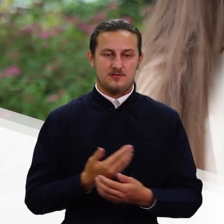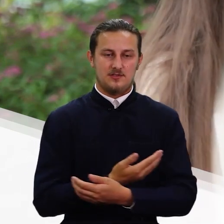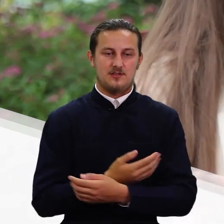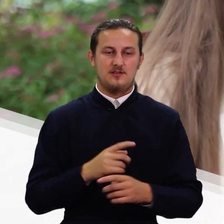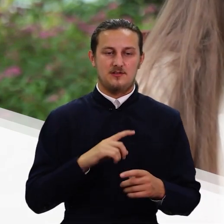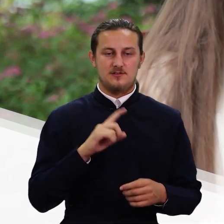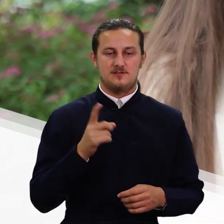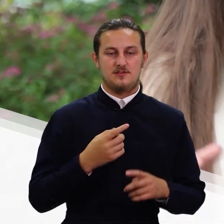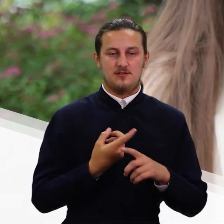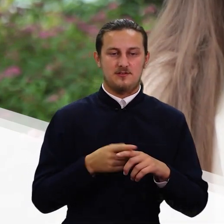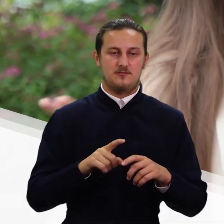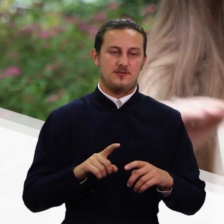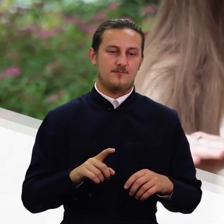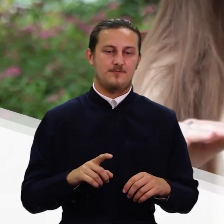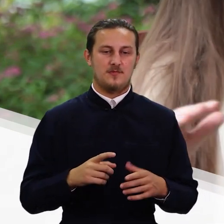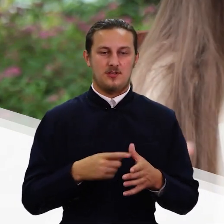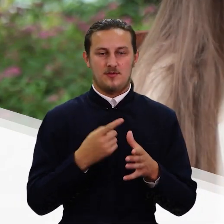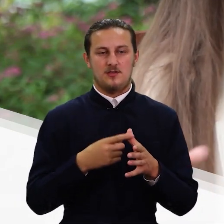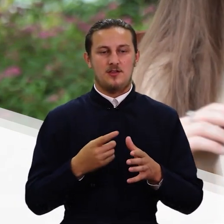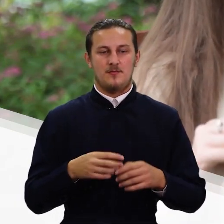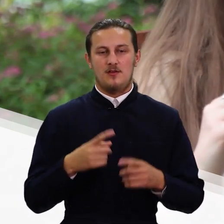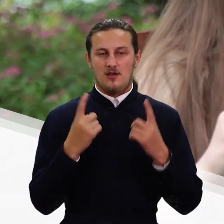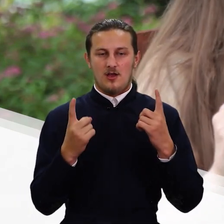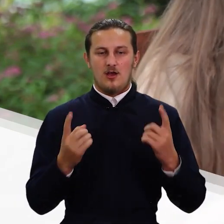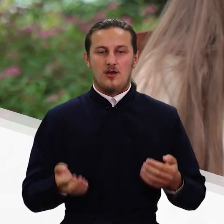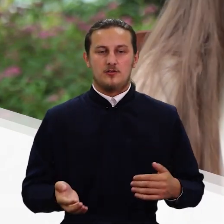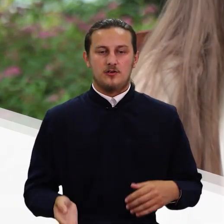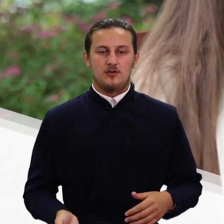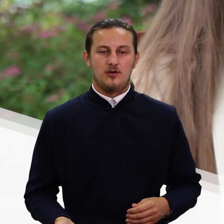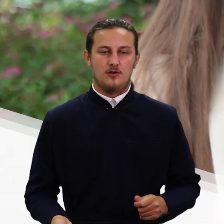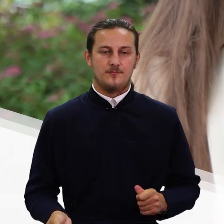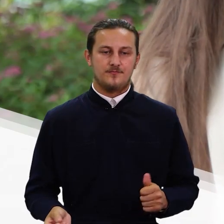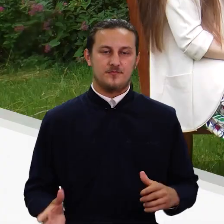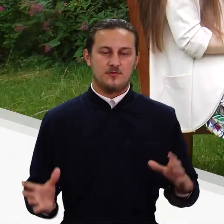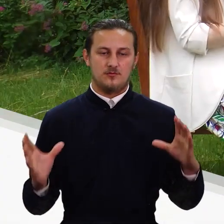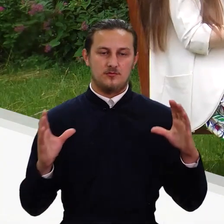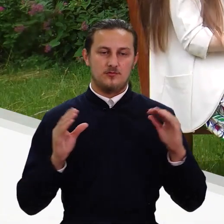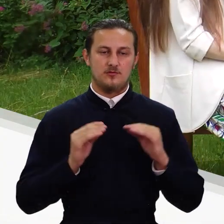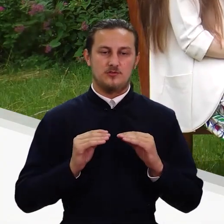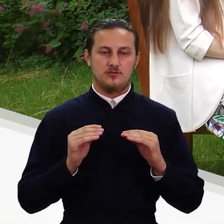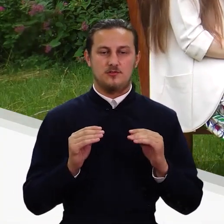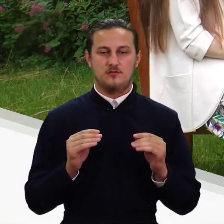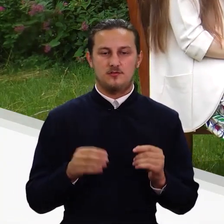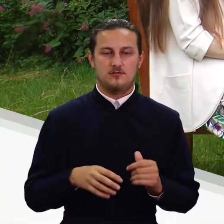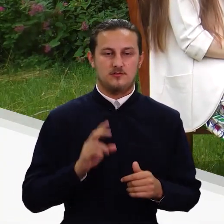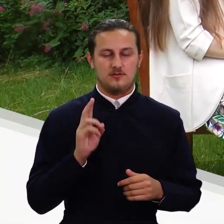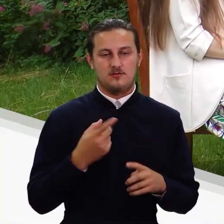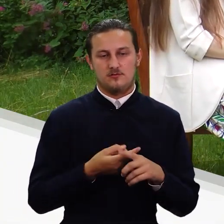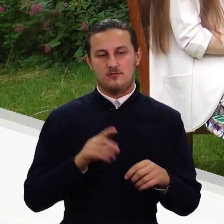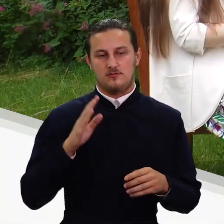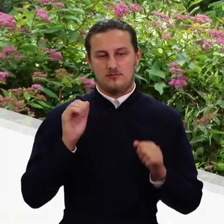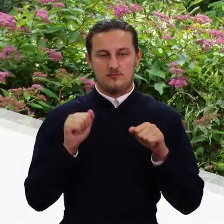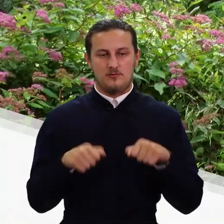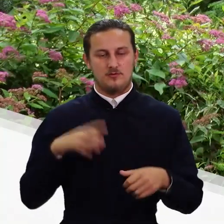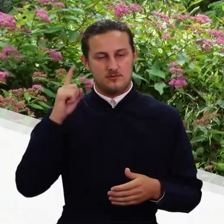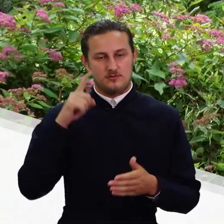живуть собі та й не думають, що хтось мене десь захистив там чи помолився за нього. І яким чином це можна все